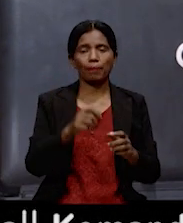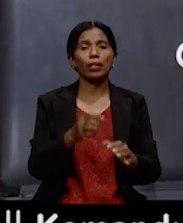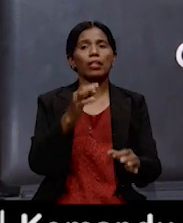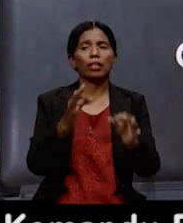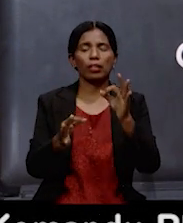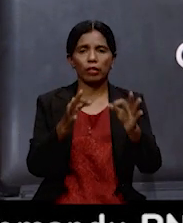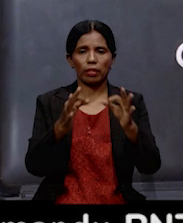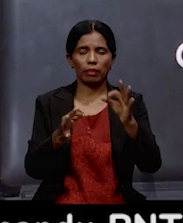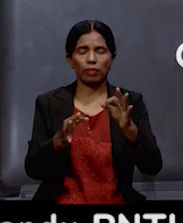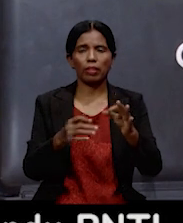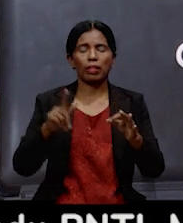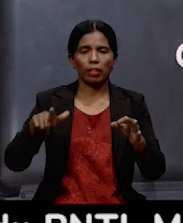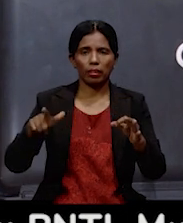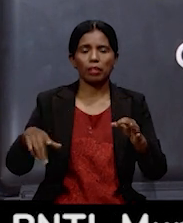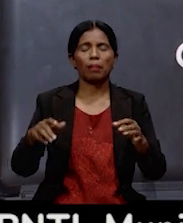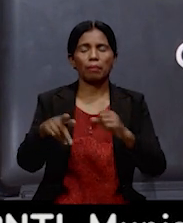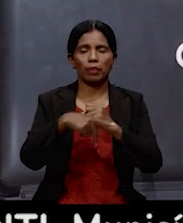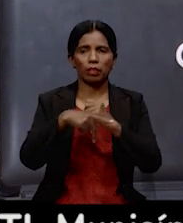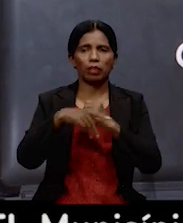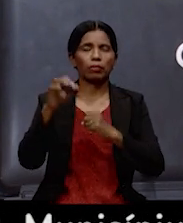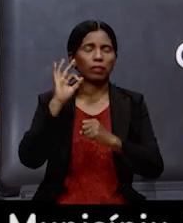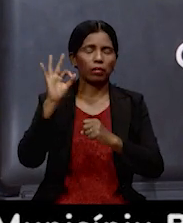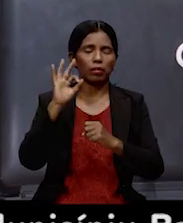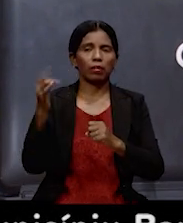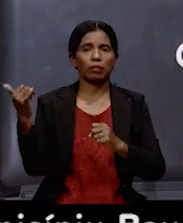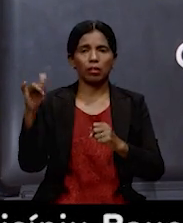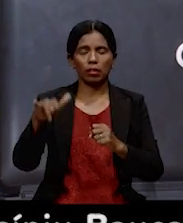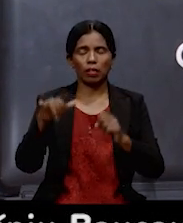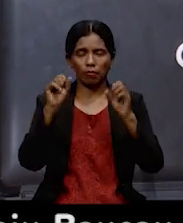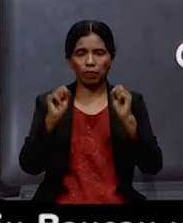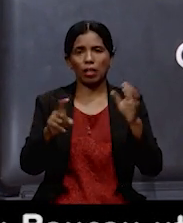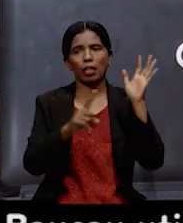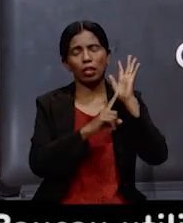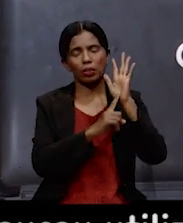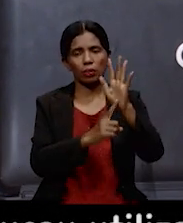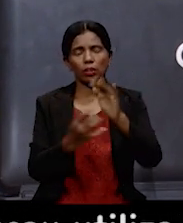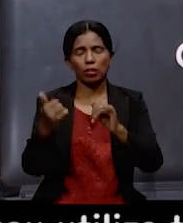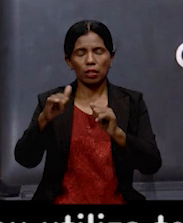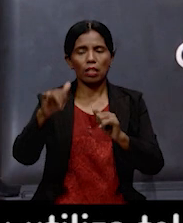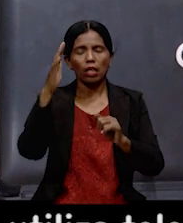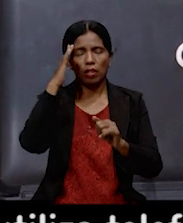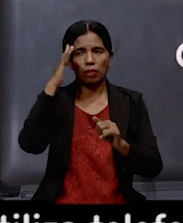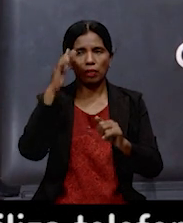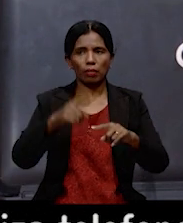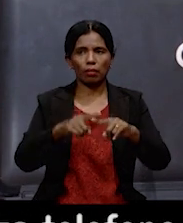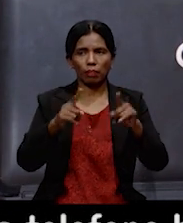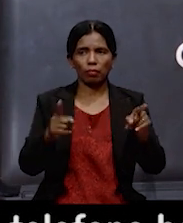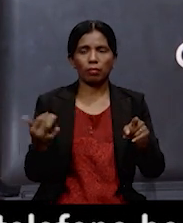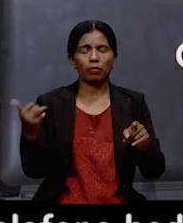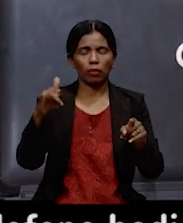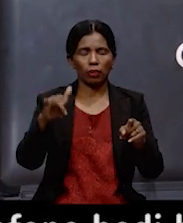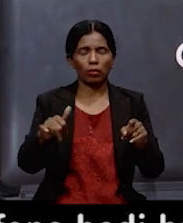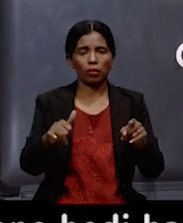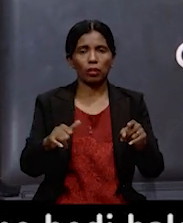iha Fretelin rasik mos bele hato sirnia, sirnia hanuin. Mabe tuir tur sudah civil ini